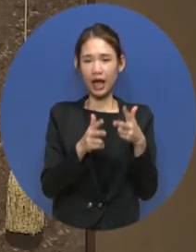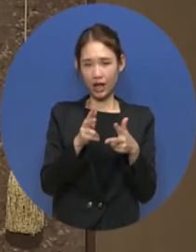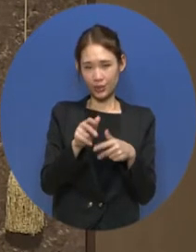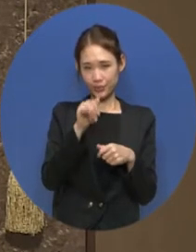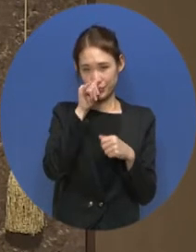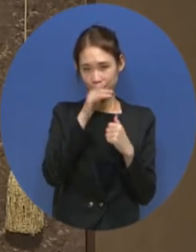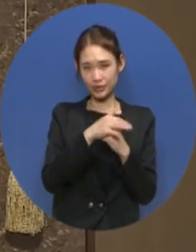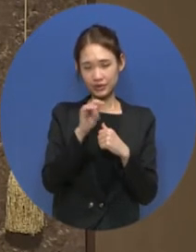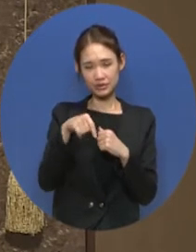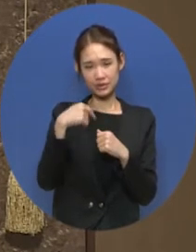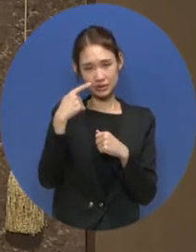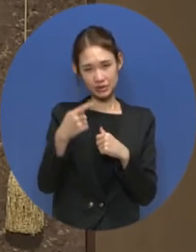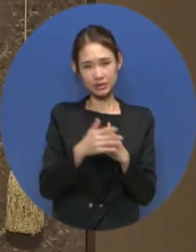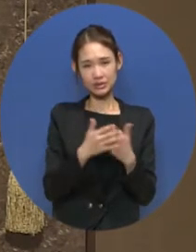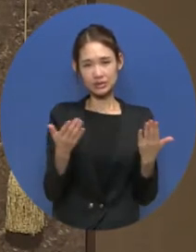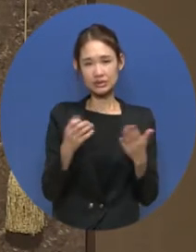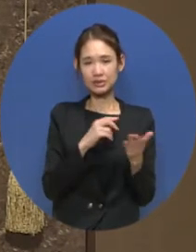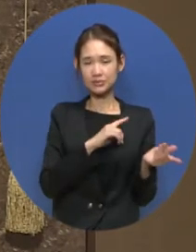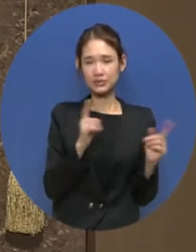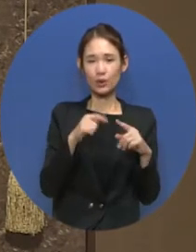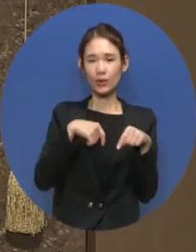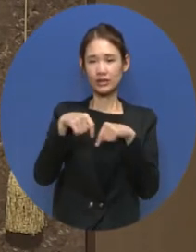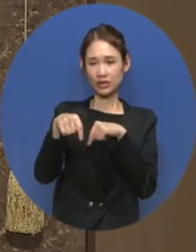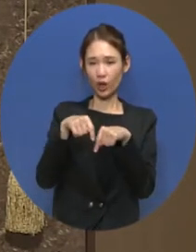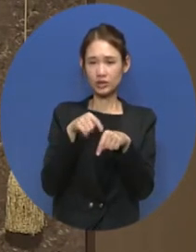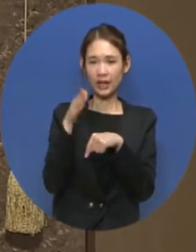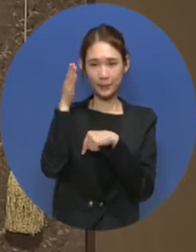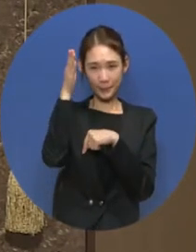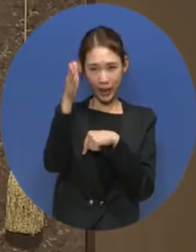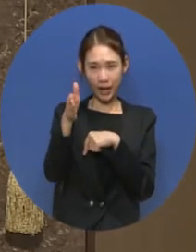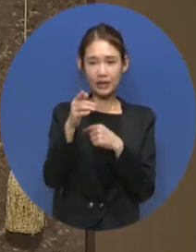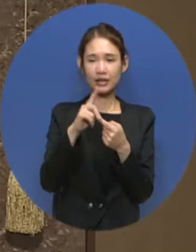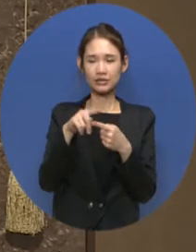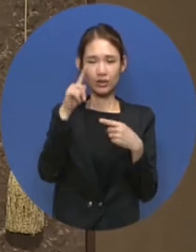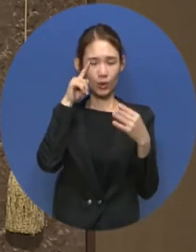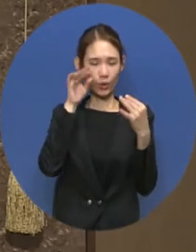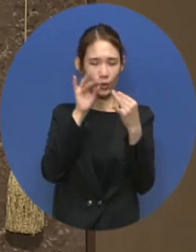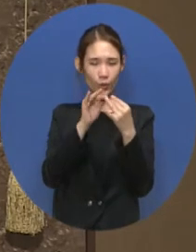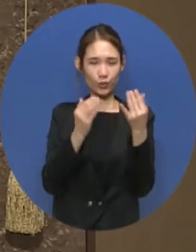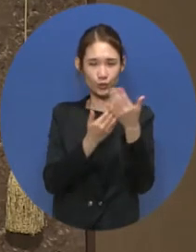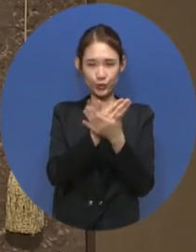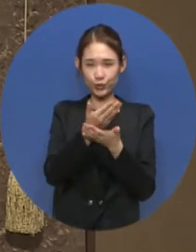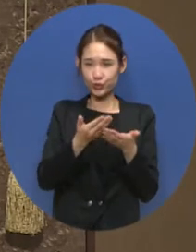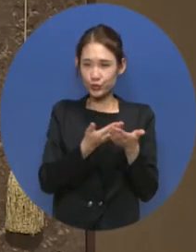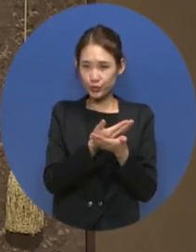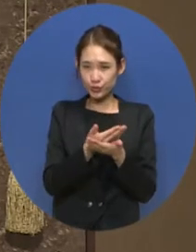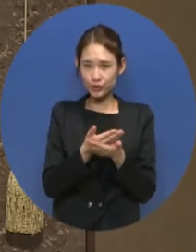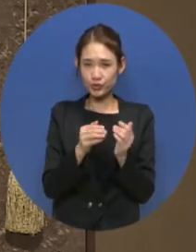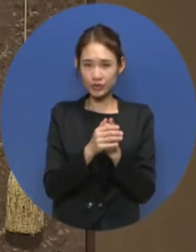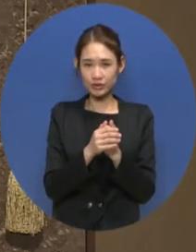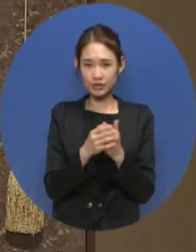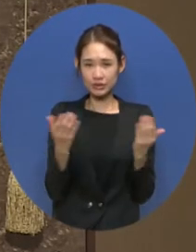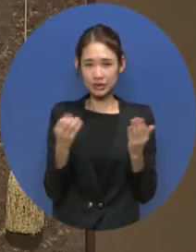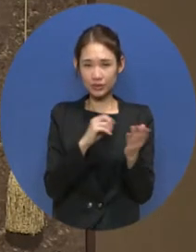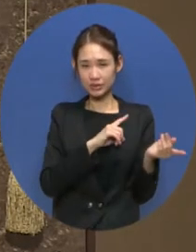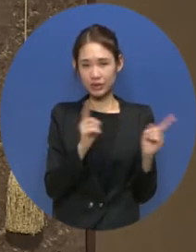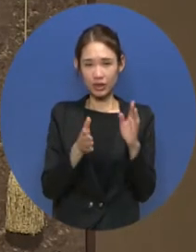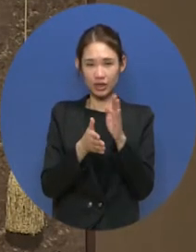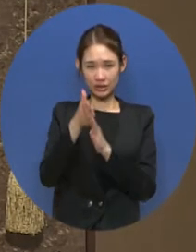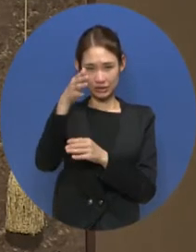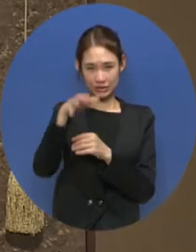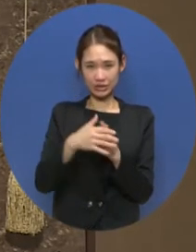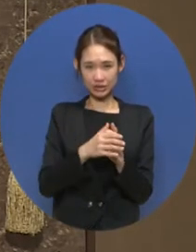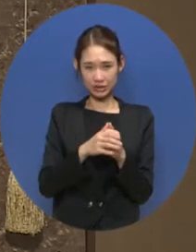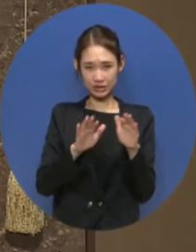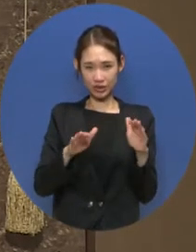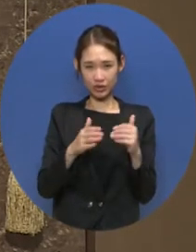있고, 그다음에 뭐 직업재활 정책이나 방향 등에 대해서 같이 공유하고, 그리고 우리 또 직업재활시설들이 안고 있는 현재